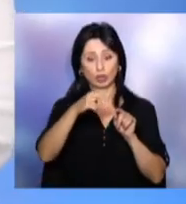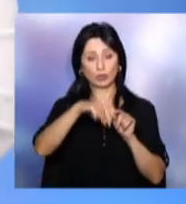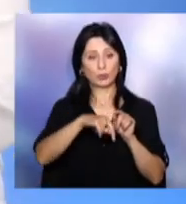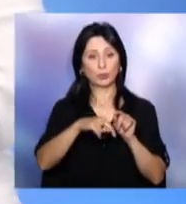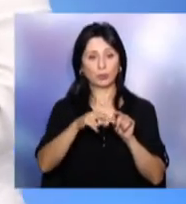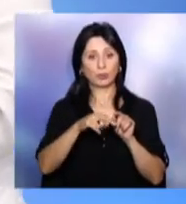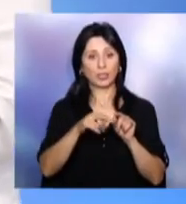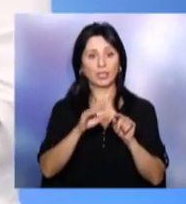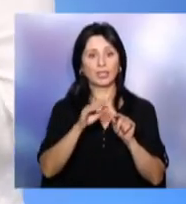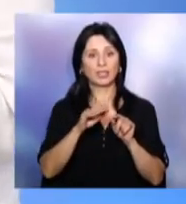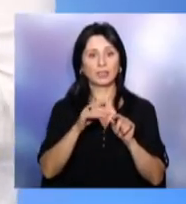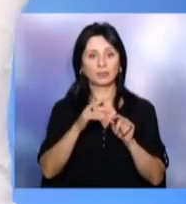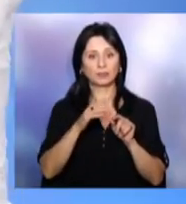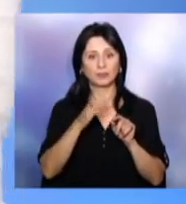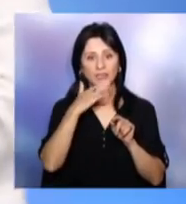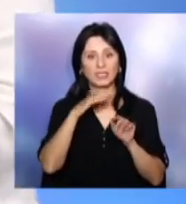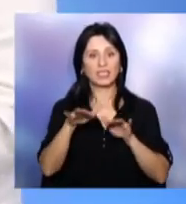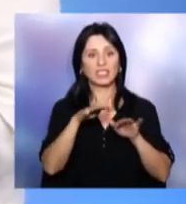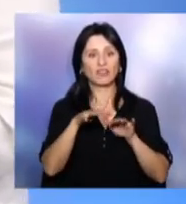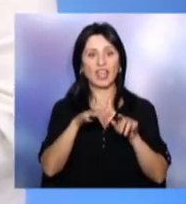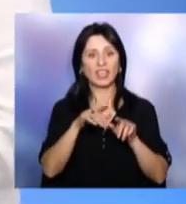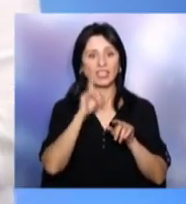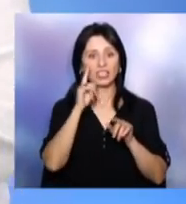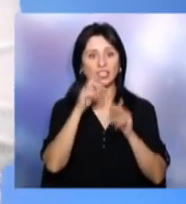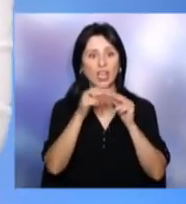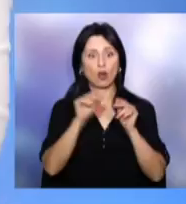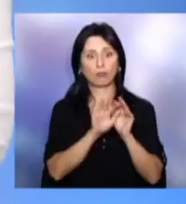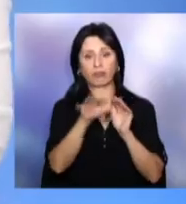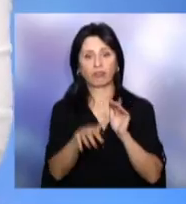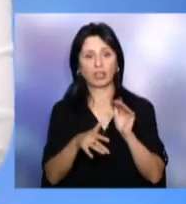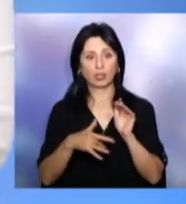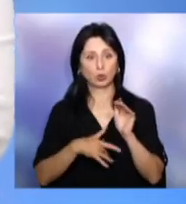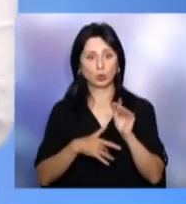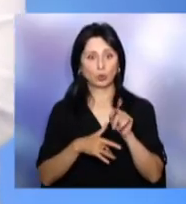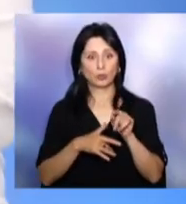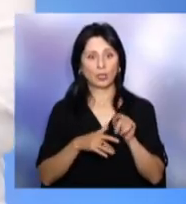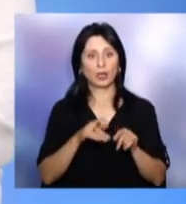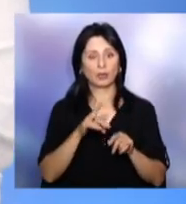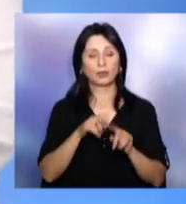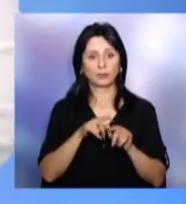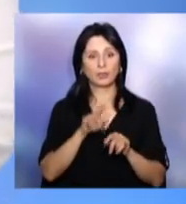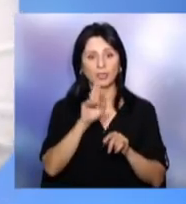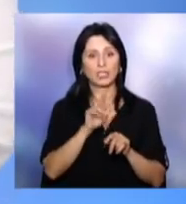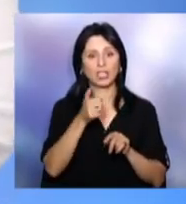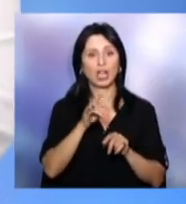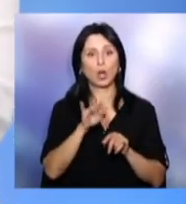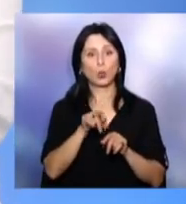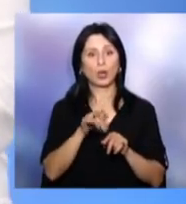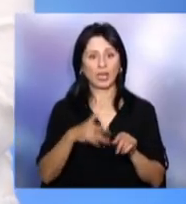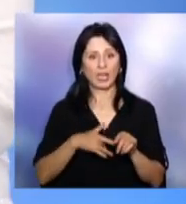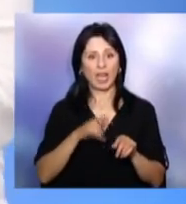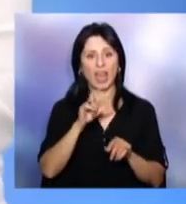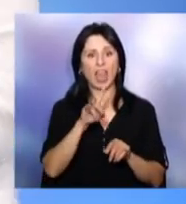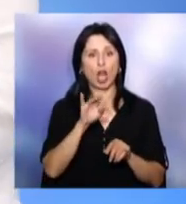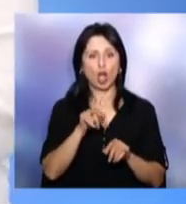შეიძლება ნაღვლის წვენის რეგულ დაბრუნება მოხდეს კუჭში. კუჭის წყლულის განვითარება შეიძლება წყლული ან